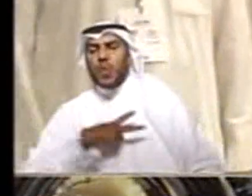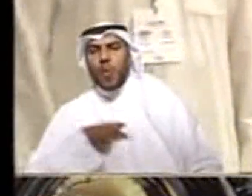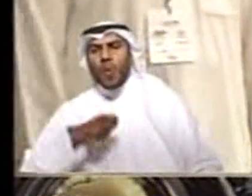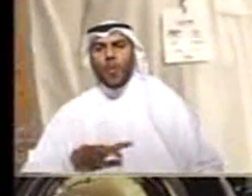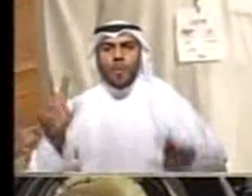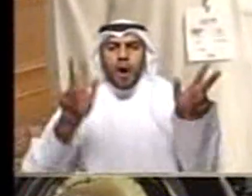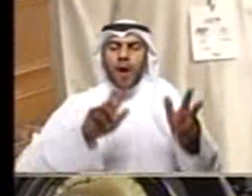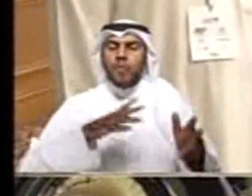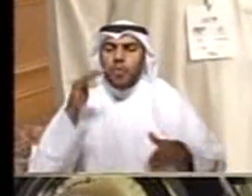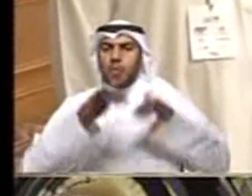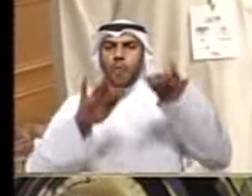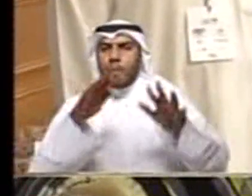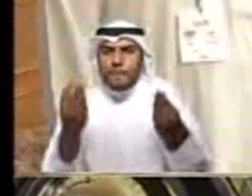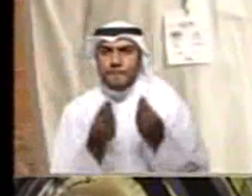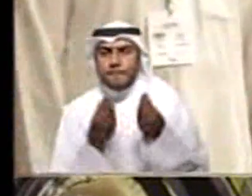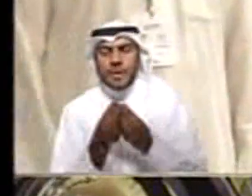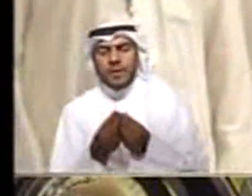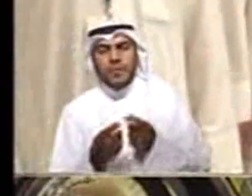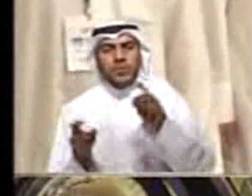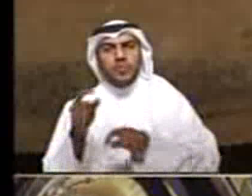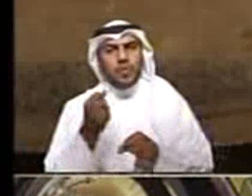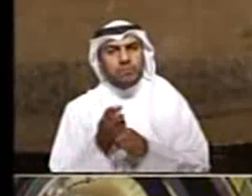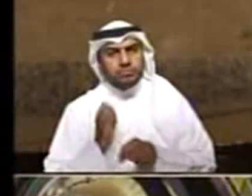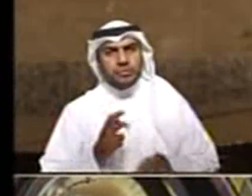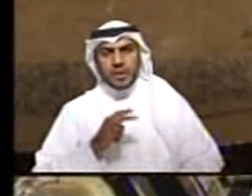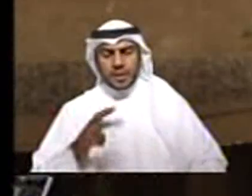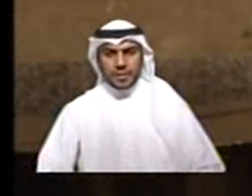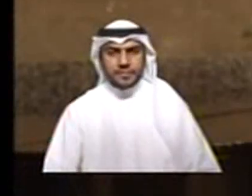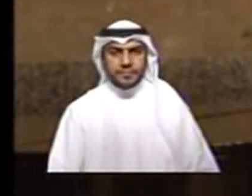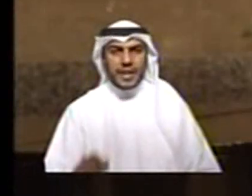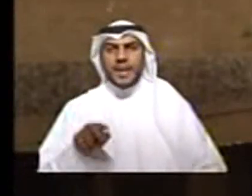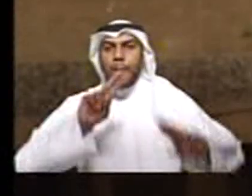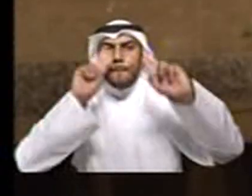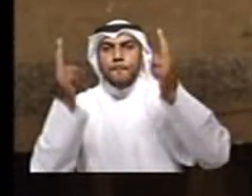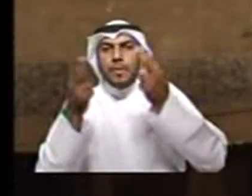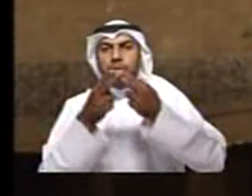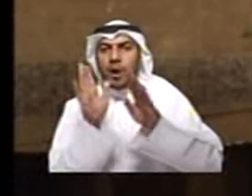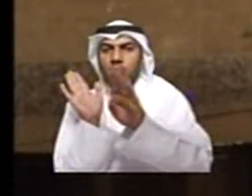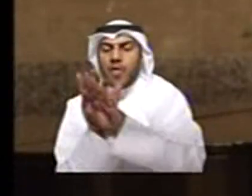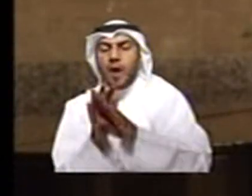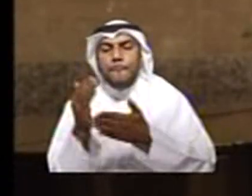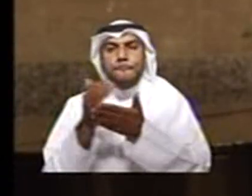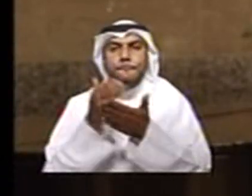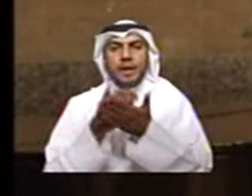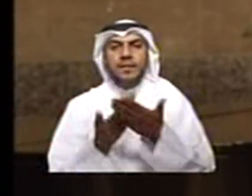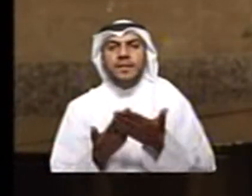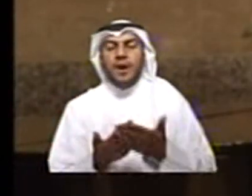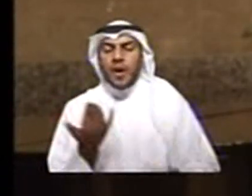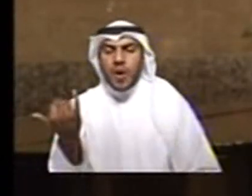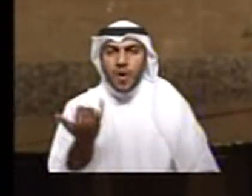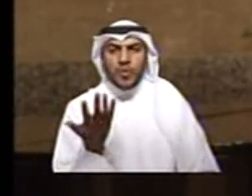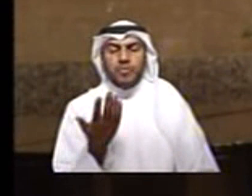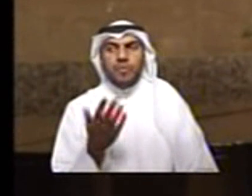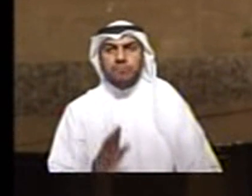والإعلامية والمستثمرين ورجال الأعمال. الملتقى يهدف لدعم التعاون الاقتصادي في مسعى لتحقيق